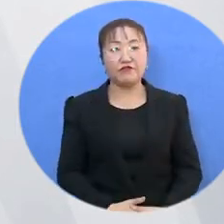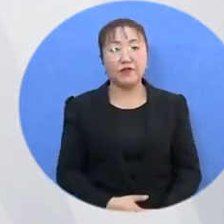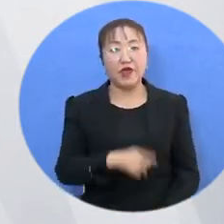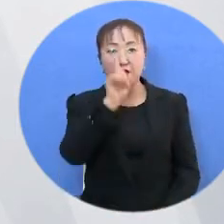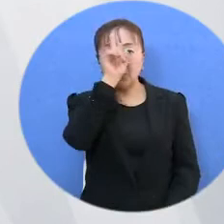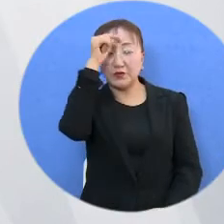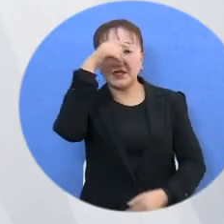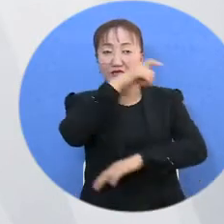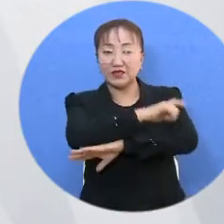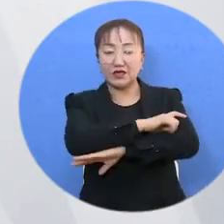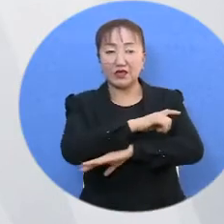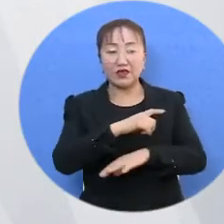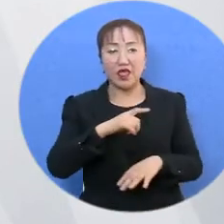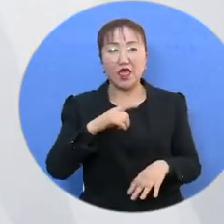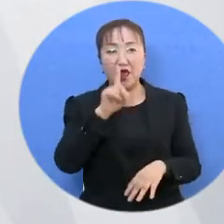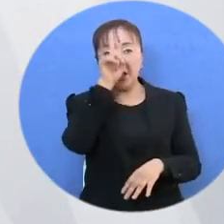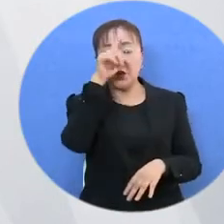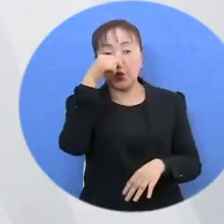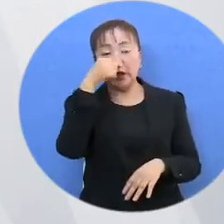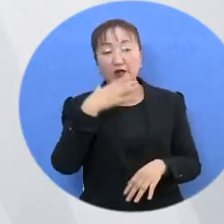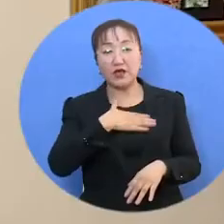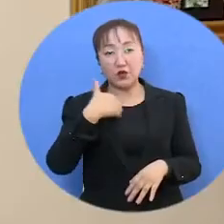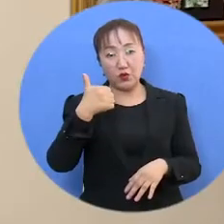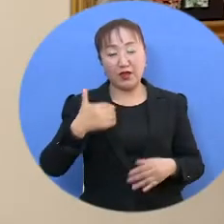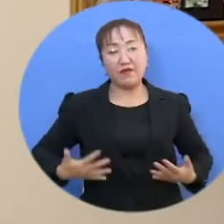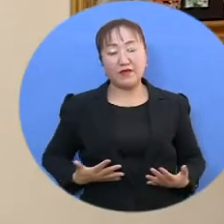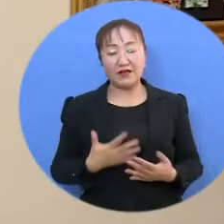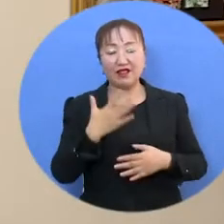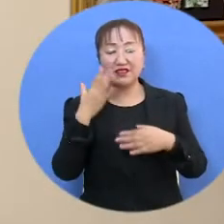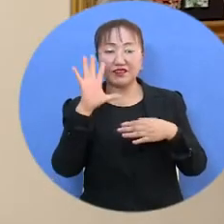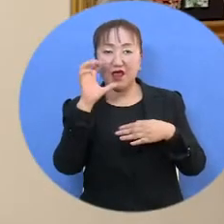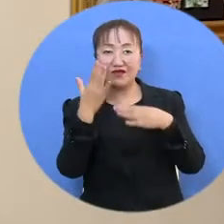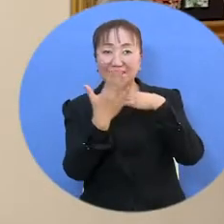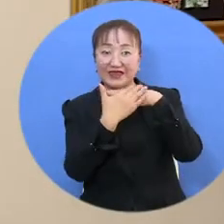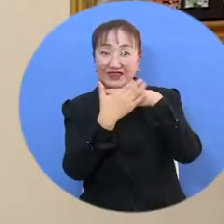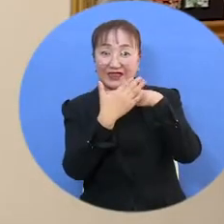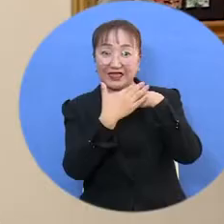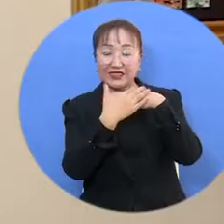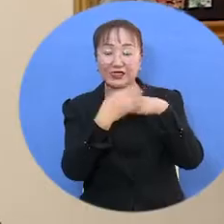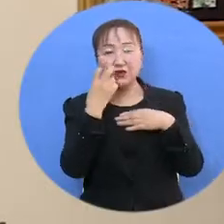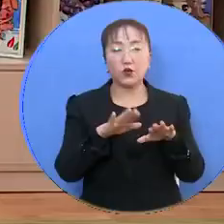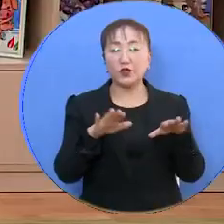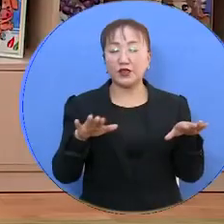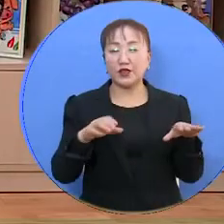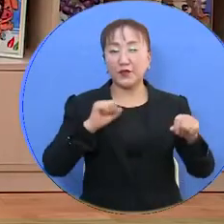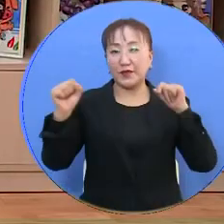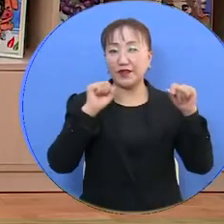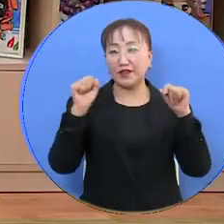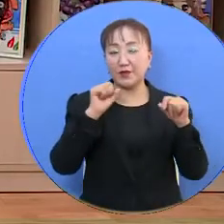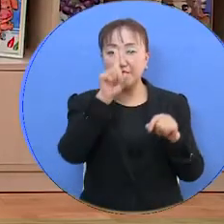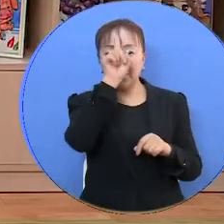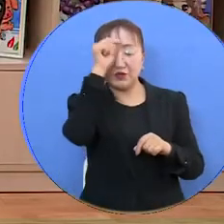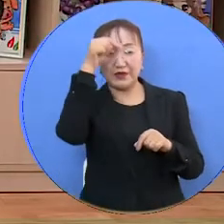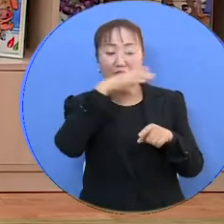хичээлээр бид нэр эрүүл амьдралын 5 дадлыг мөн байгалийн хүчин зүйлээр хэрхэн яаж чирэгжүүлж болох талаар үзлээ.